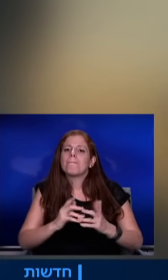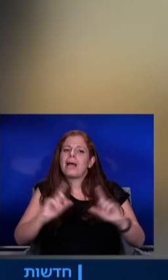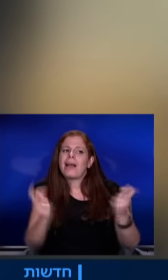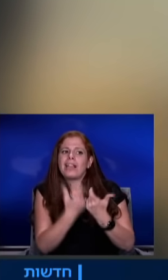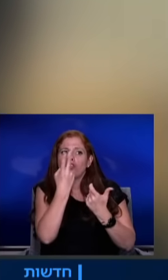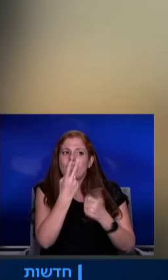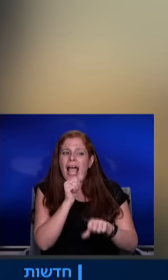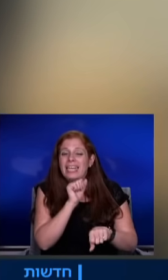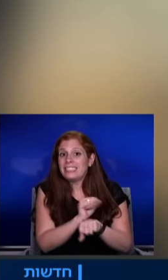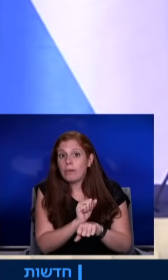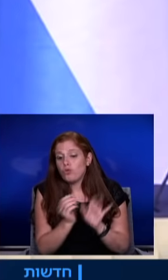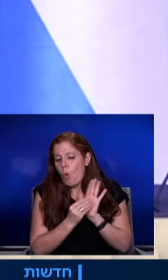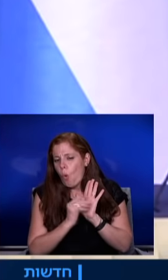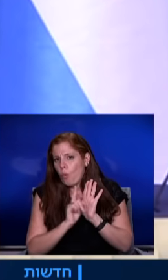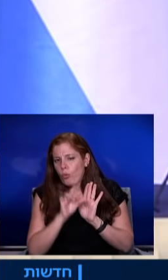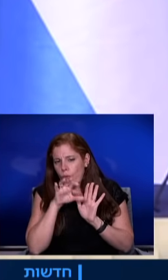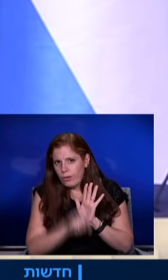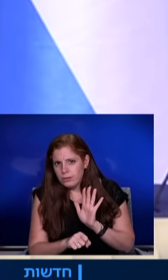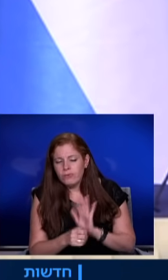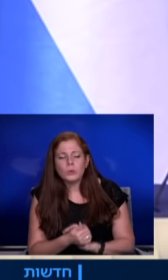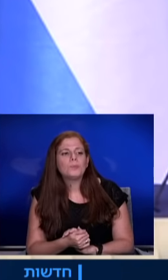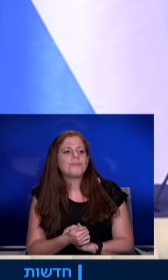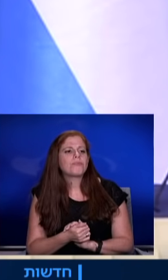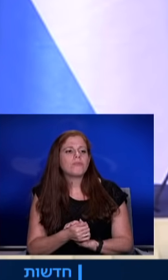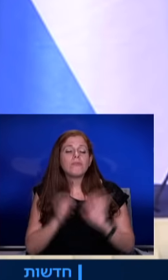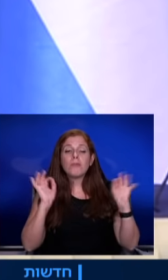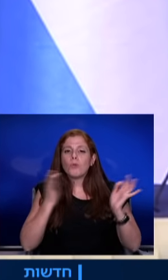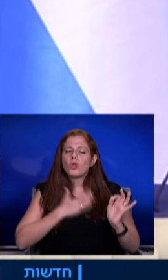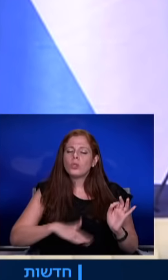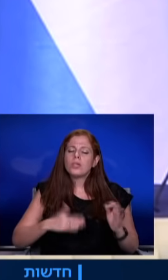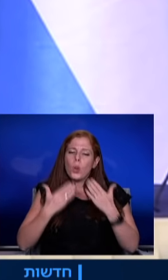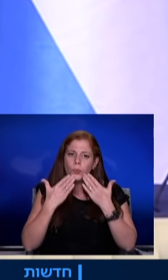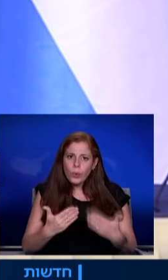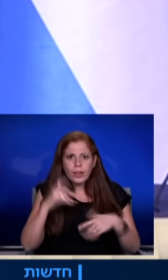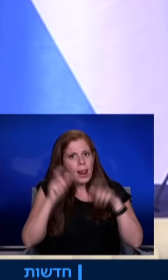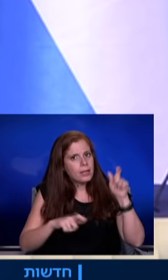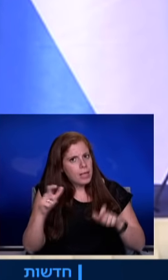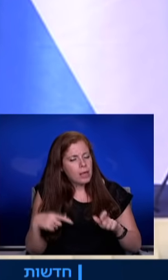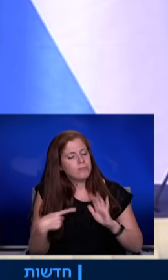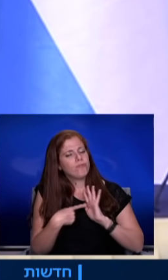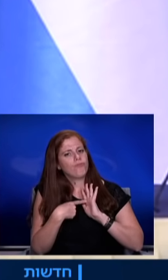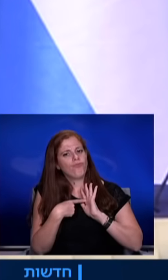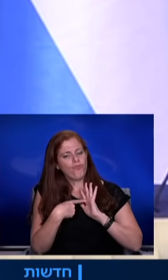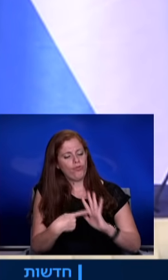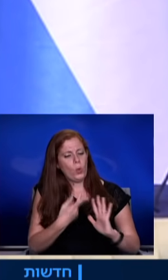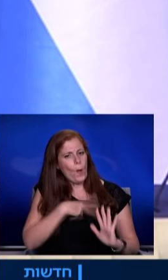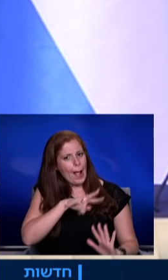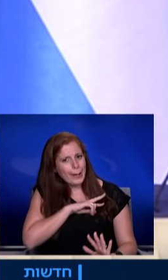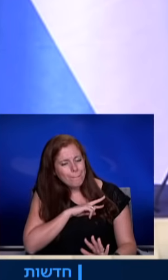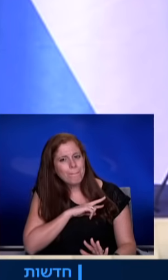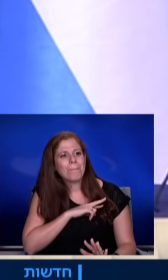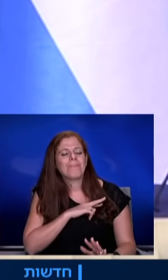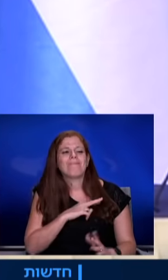נלכדו. במיוחד אני רוצה להודות לאזרחים שגילו אחריות אזרחית